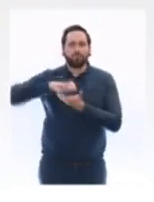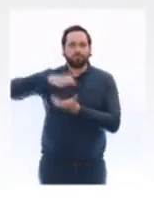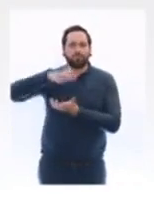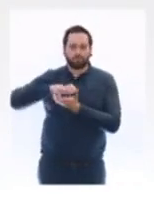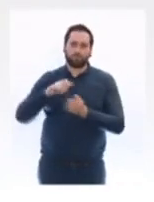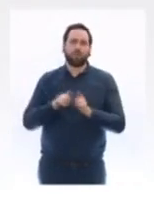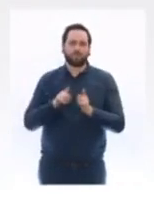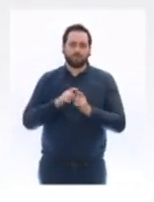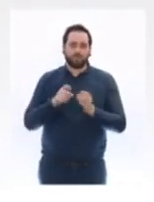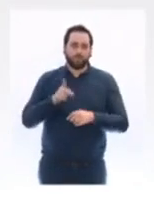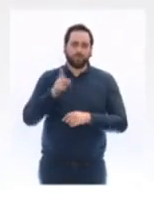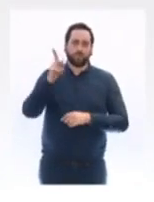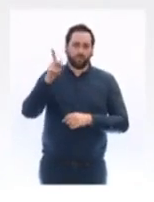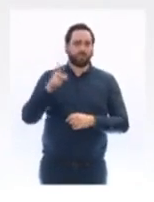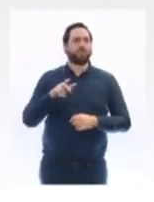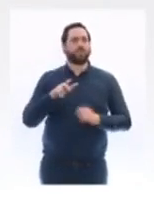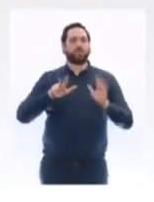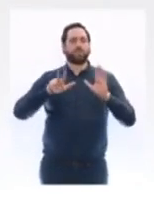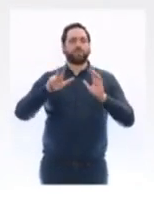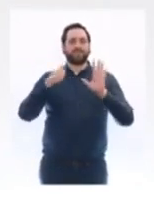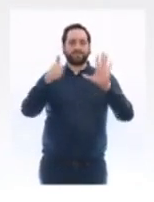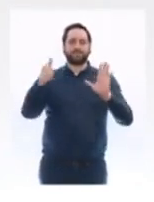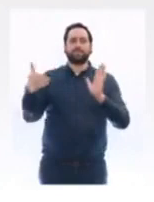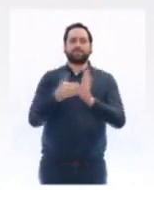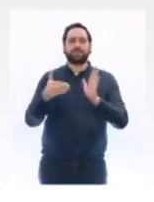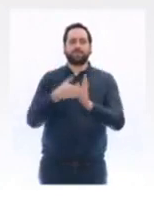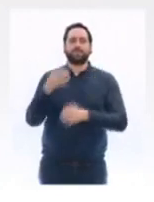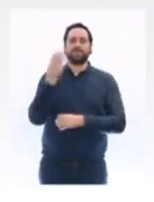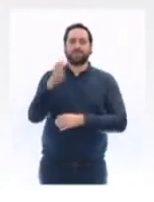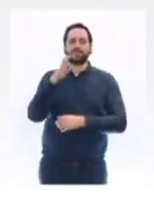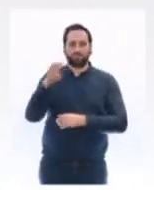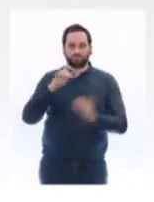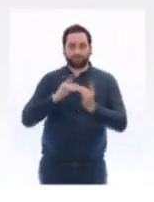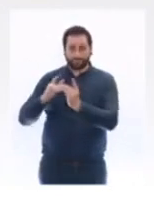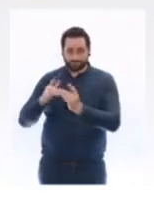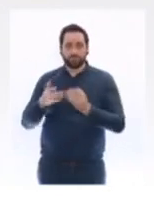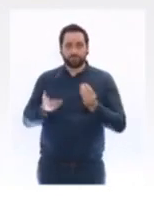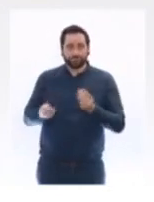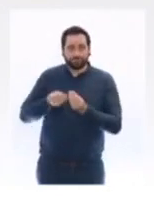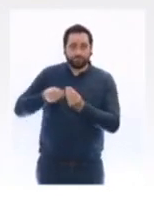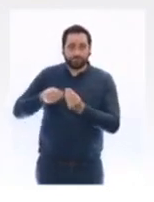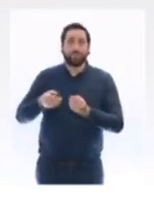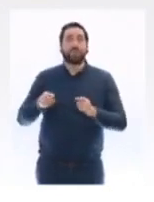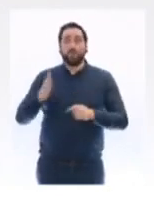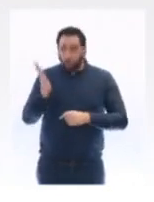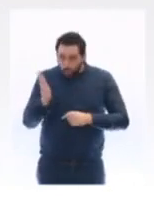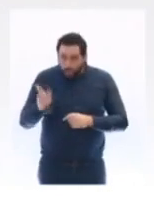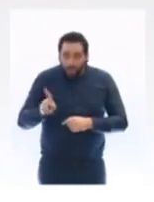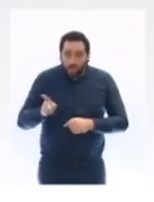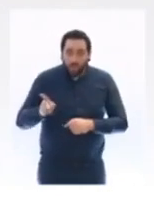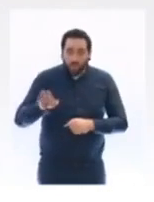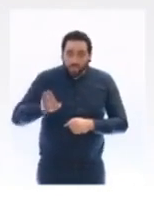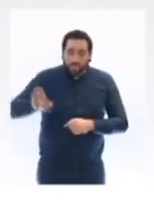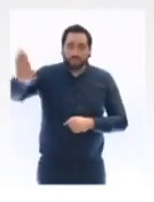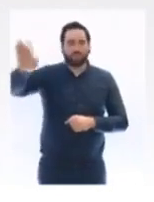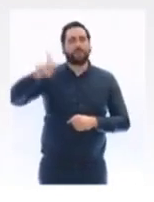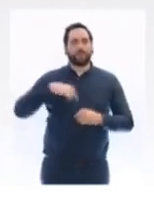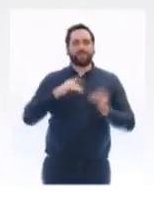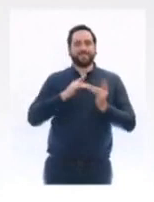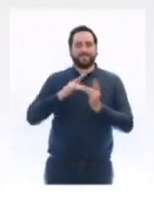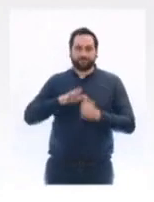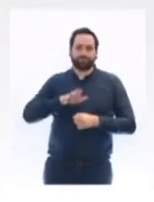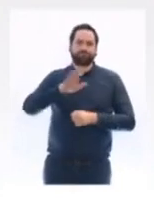à la région Occitanie, à destination des régions dans lesquelles la pression sanitaire est encore un peu plus faible, je pense notamment à la Bretagne et